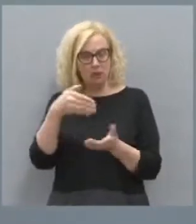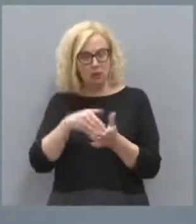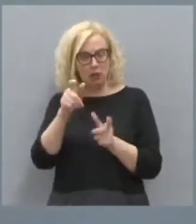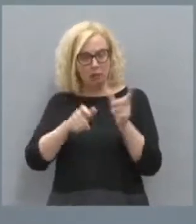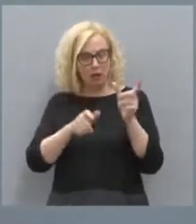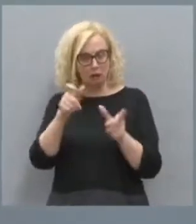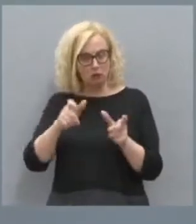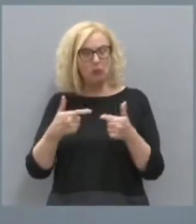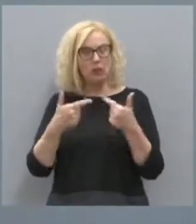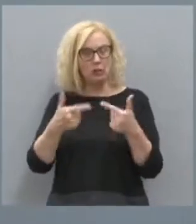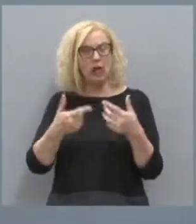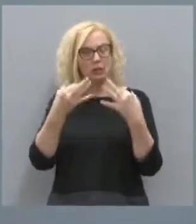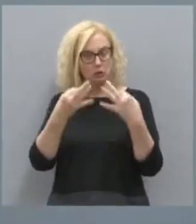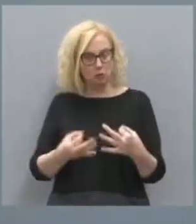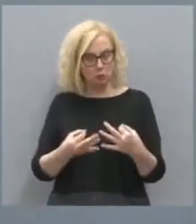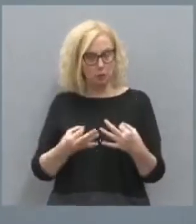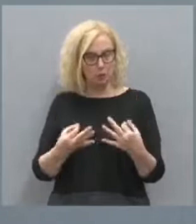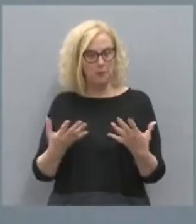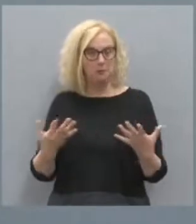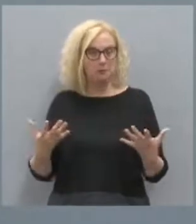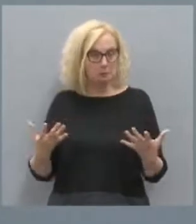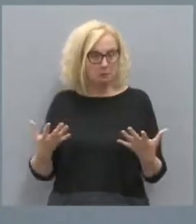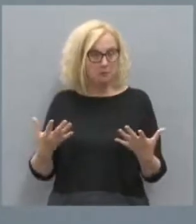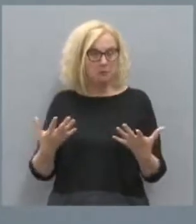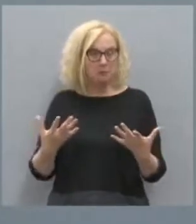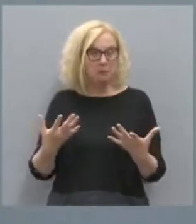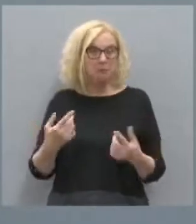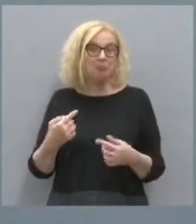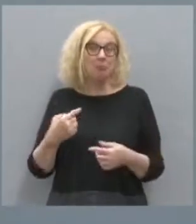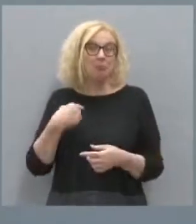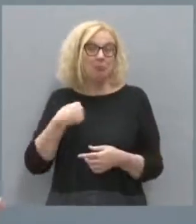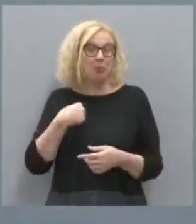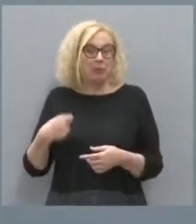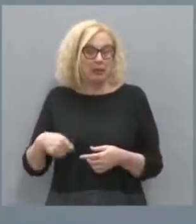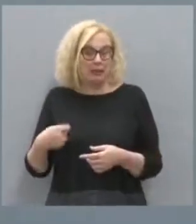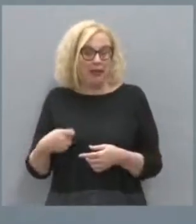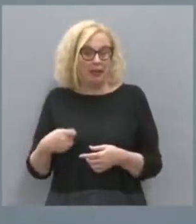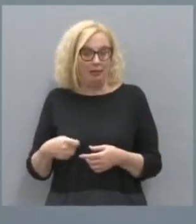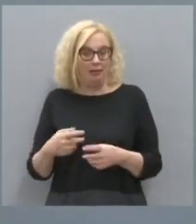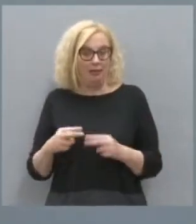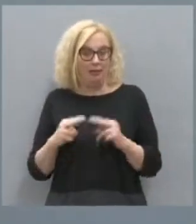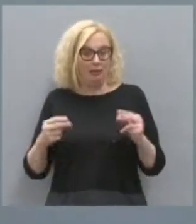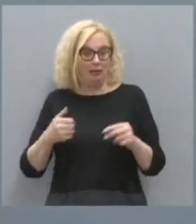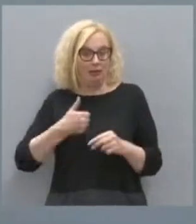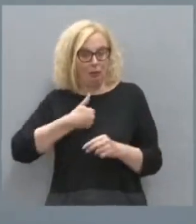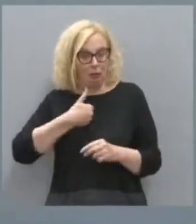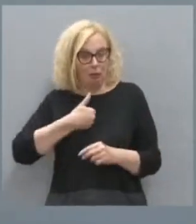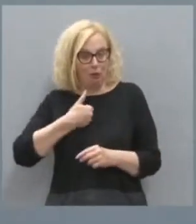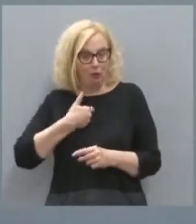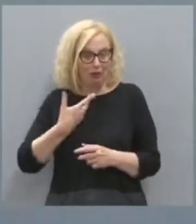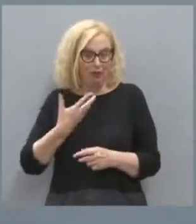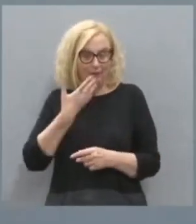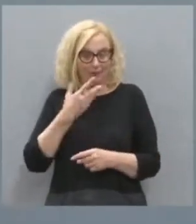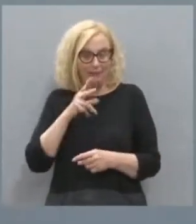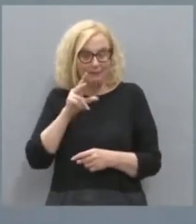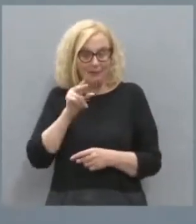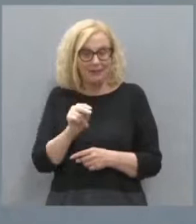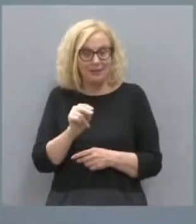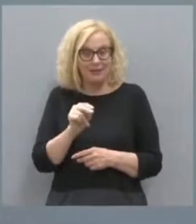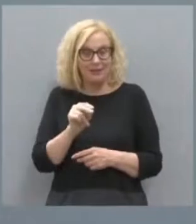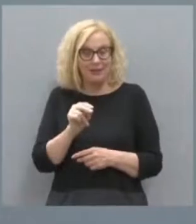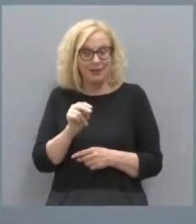sotto l'aspetto sanitario e lasciatelo dire al presidente della provincia autonoma che ha diciamo come